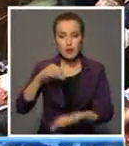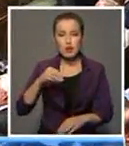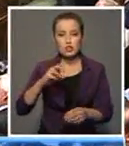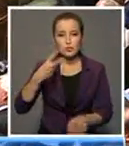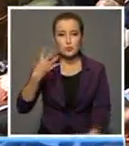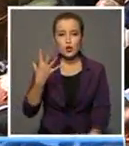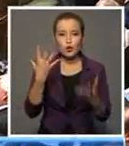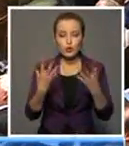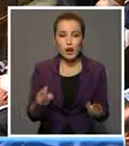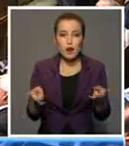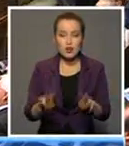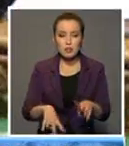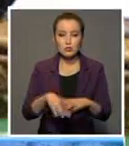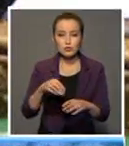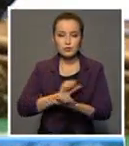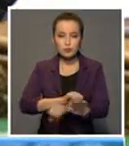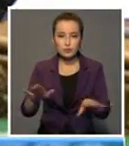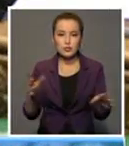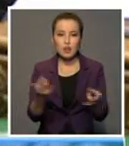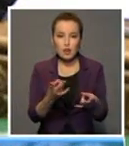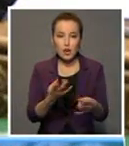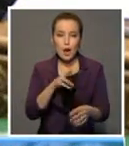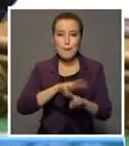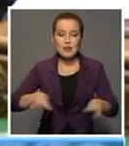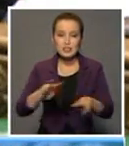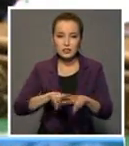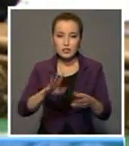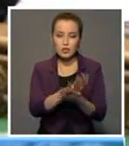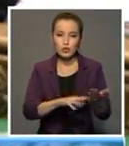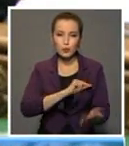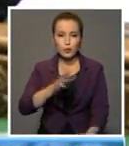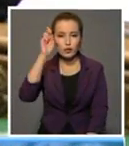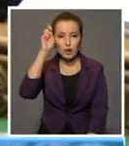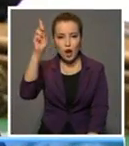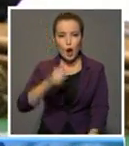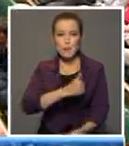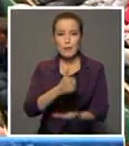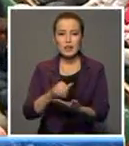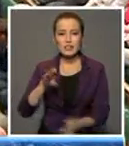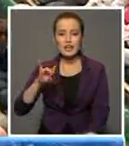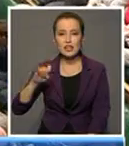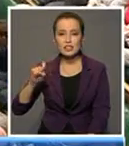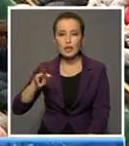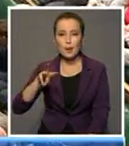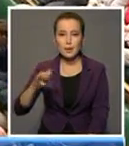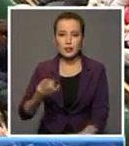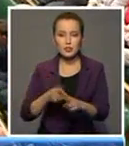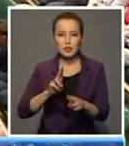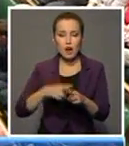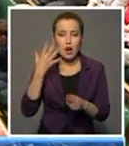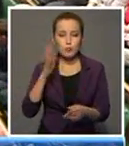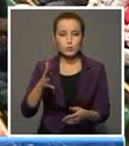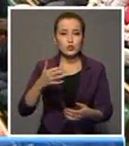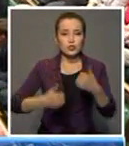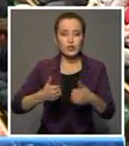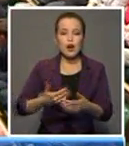қалғанда таратылуы тиіс, ал министрлер кабинеті жұмысын жалғастыра береді. Корольдіктің үкімет басшысы Тереза Мэй сәуірде парламенттен мерзімінен 3